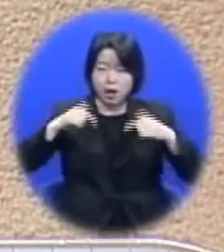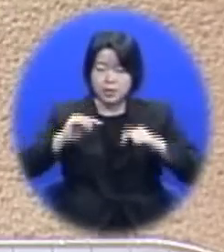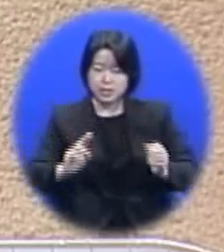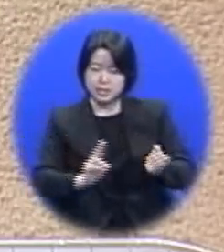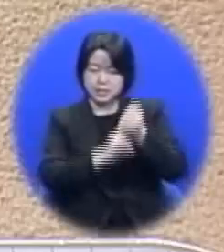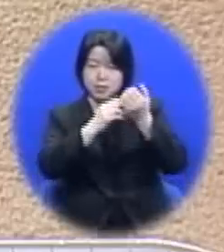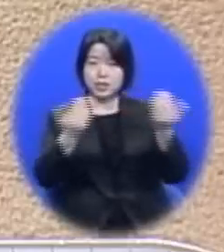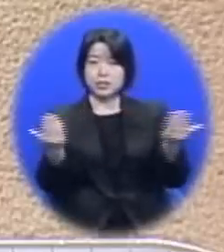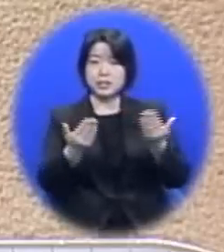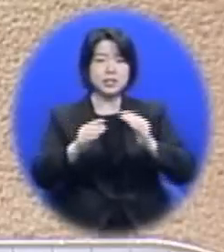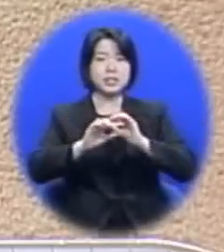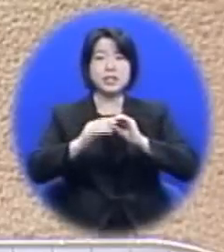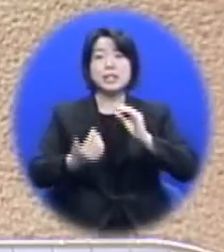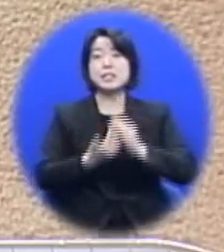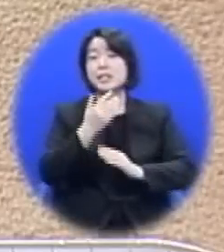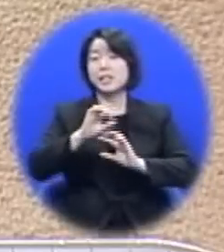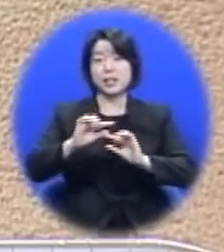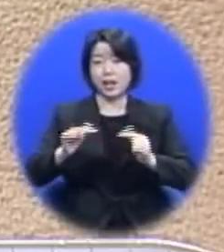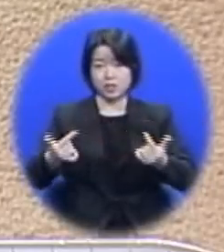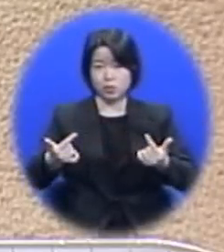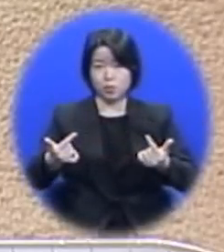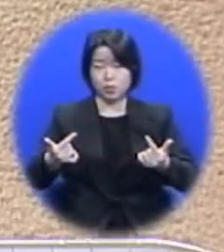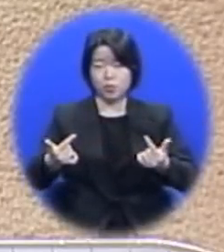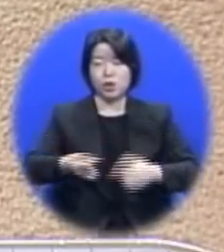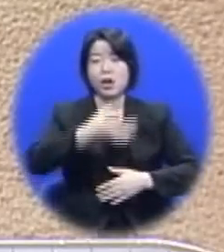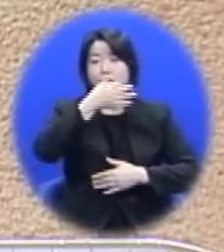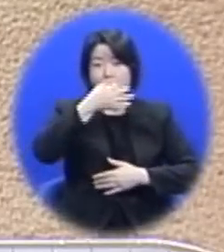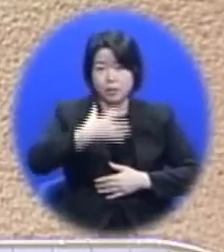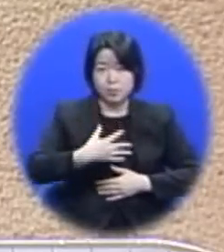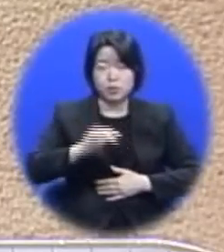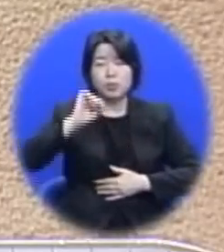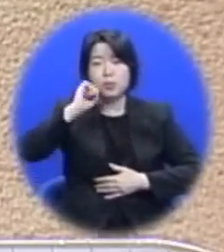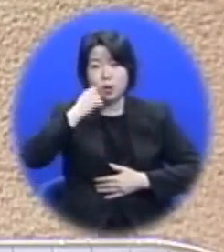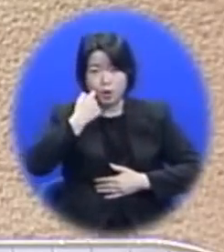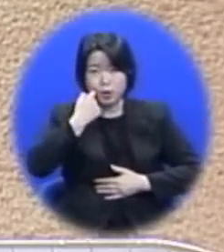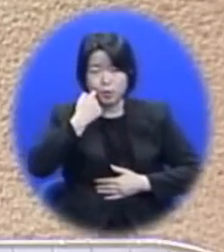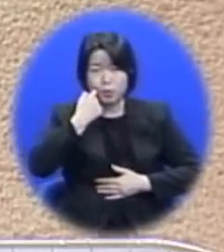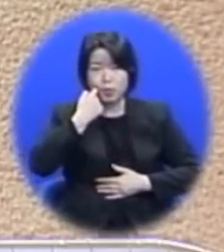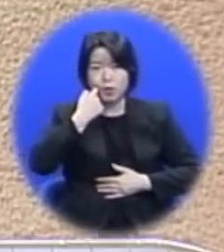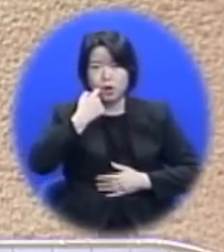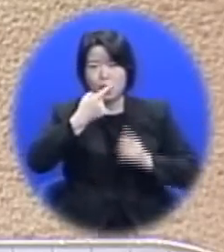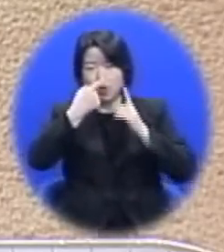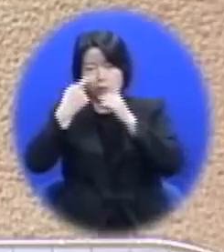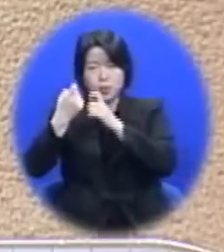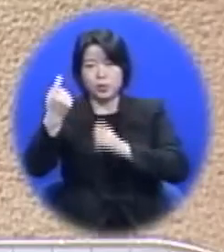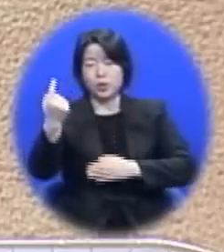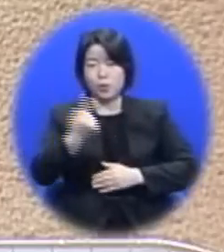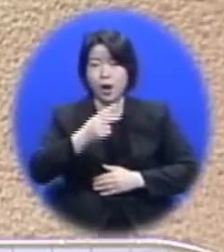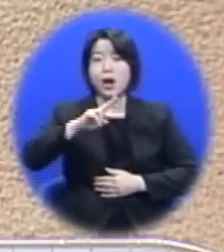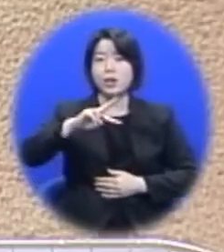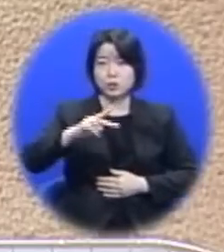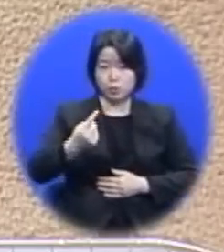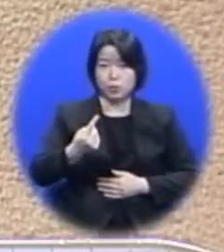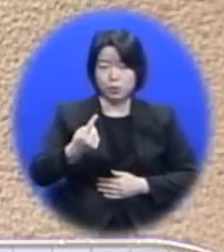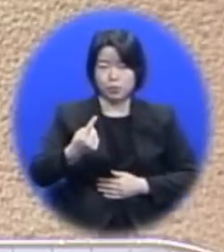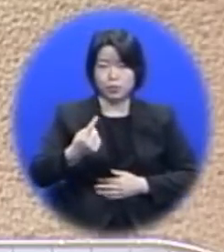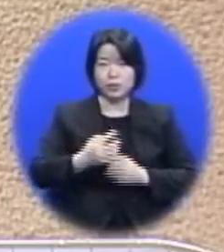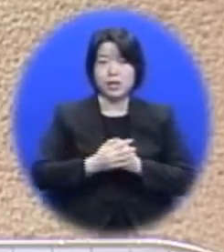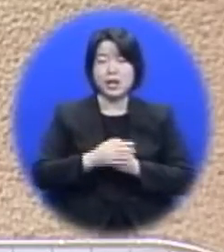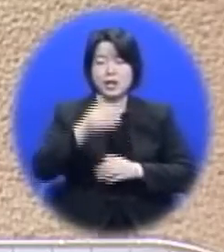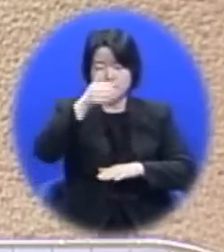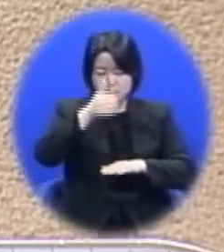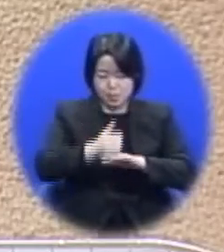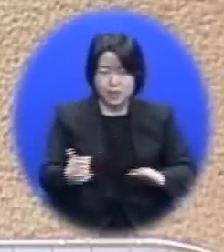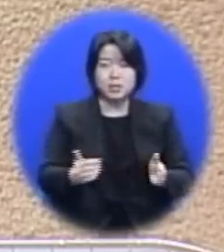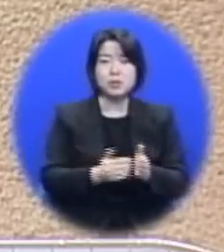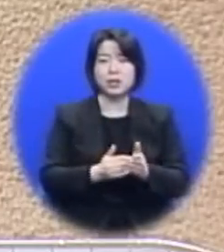일이 일어나는 것이 아니고, 힘들고 어렵고 유혹이 오고 하더라도